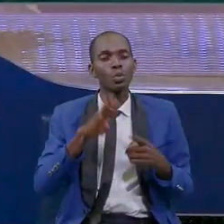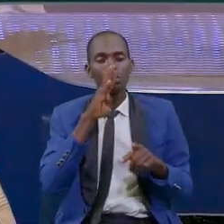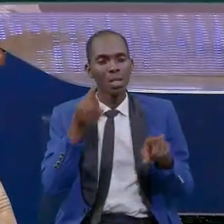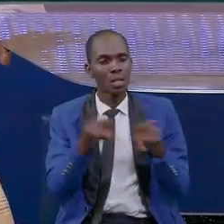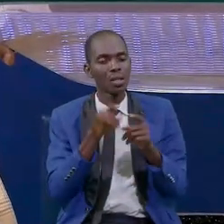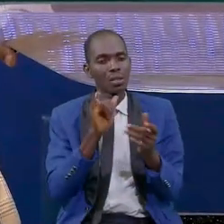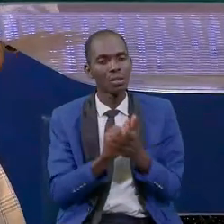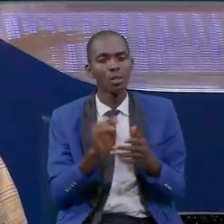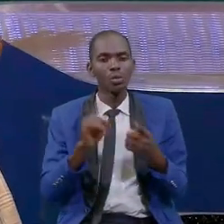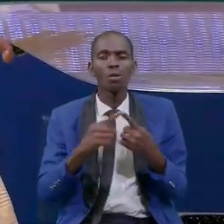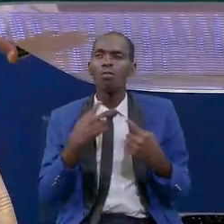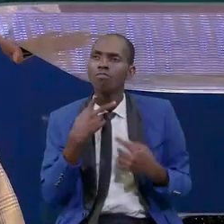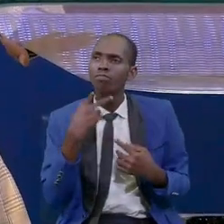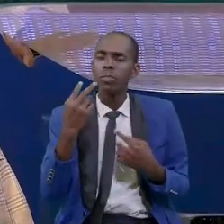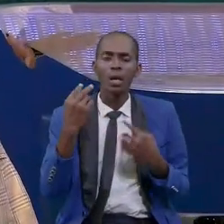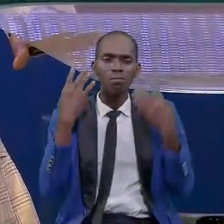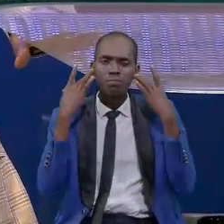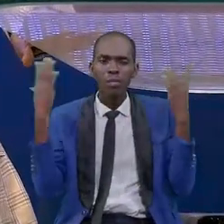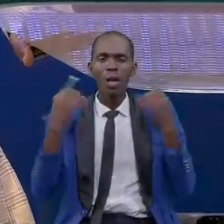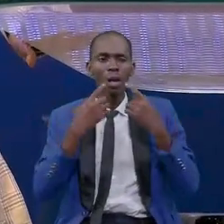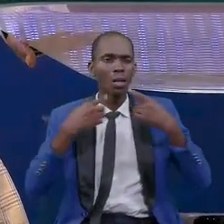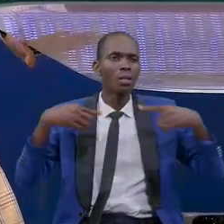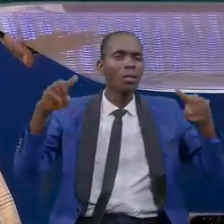Ouais. Il veut que des héros,